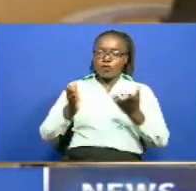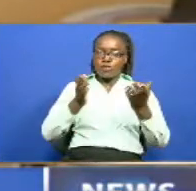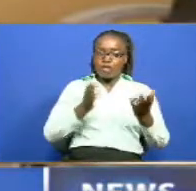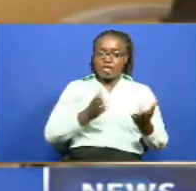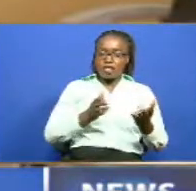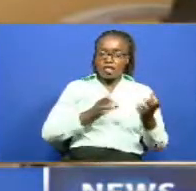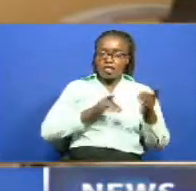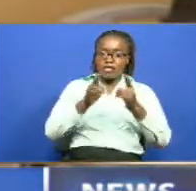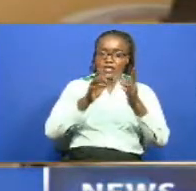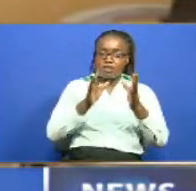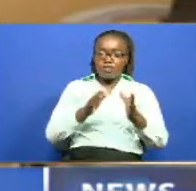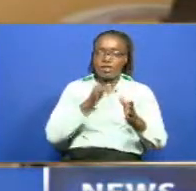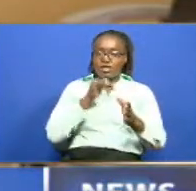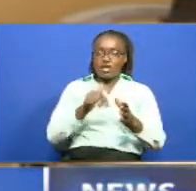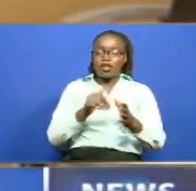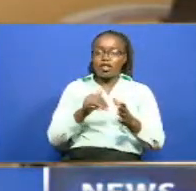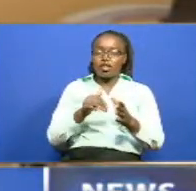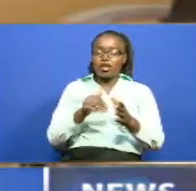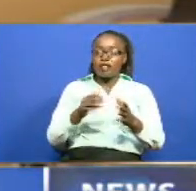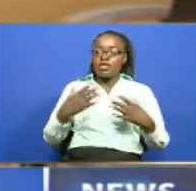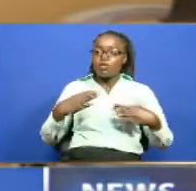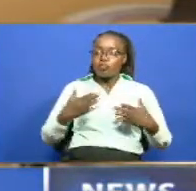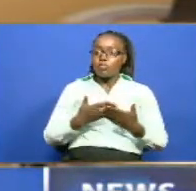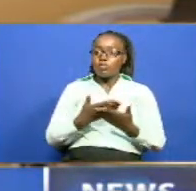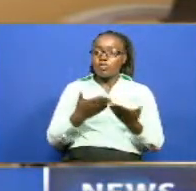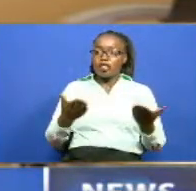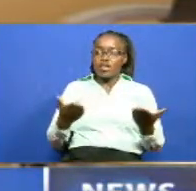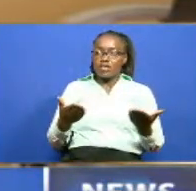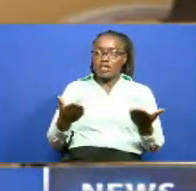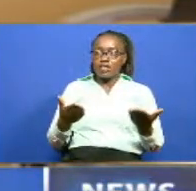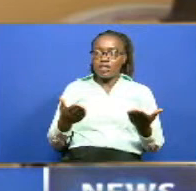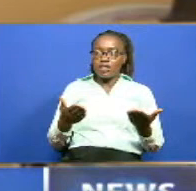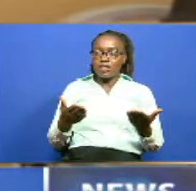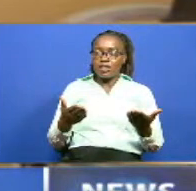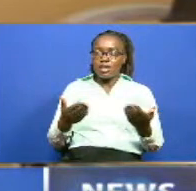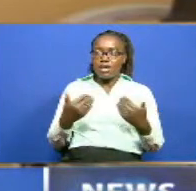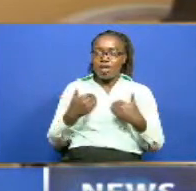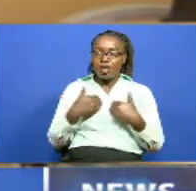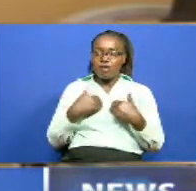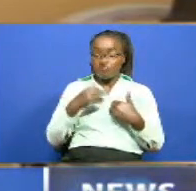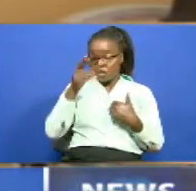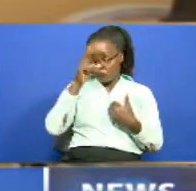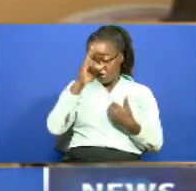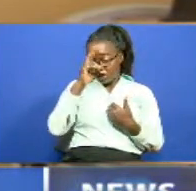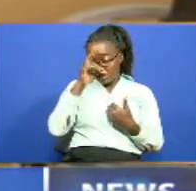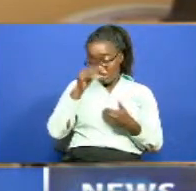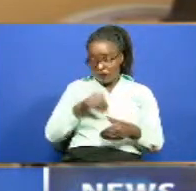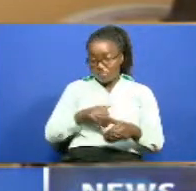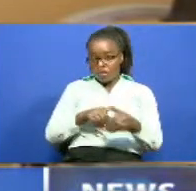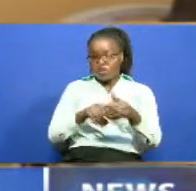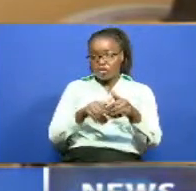ambao wanaitwa non-locals kwamba siko katika zinakuanga na under police escort.